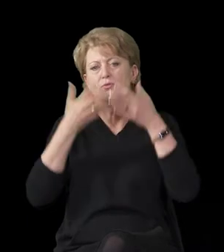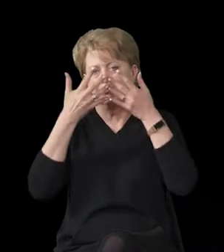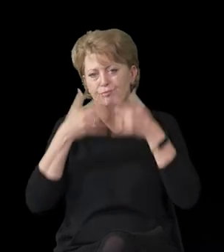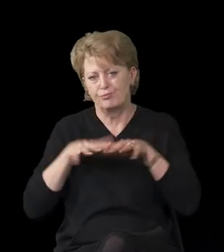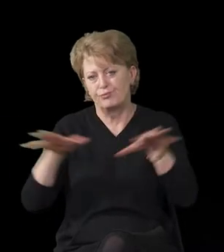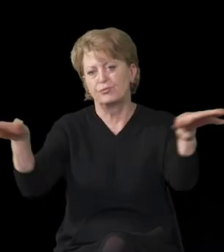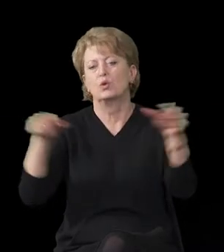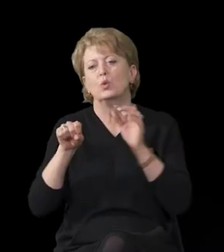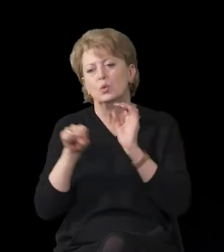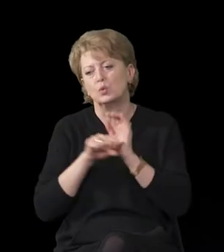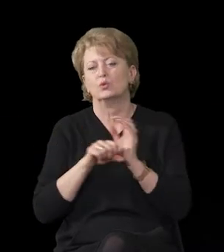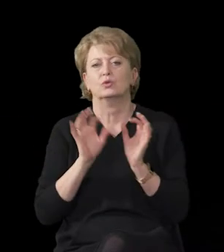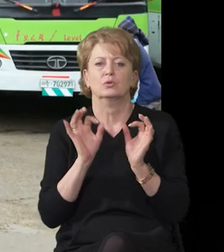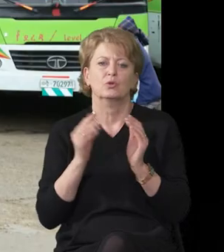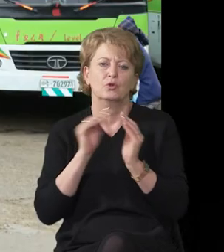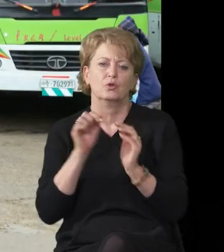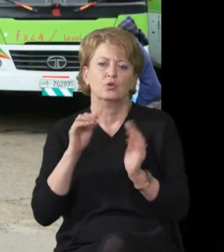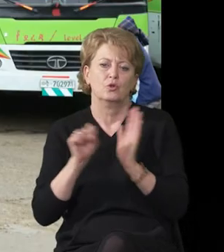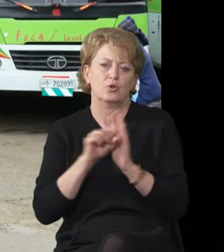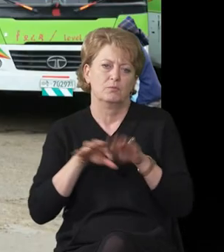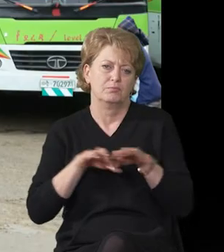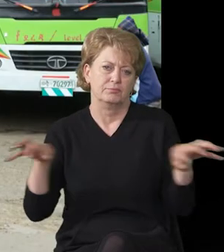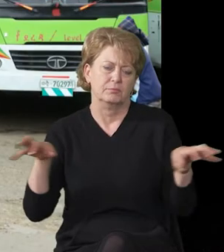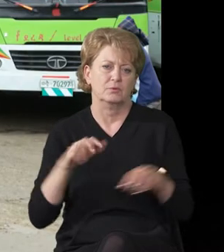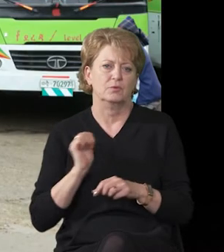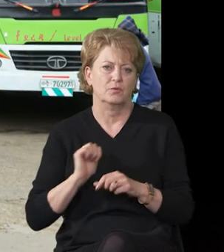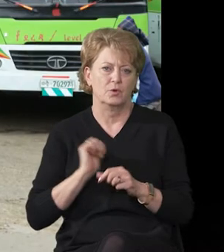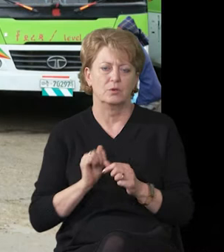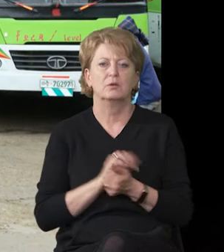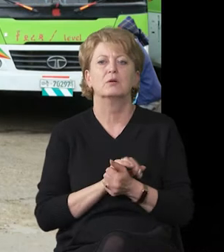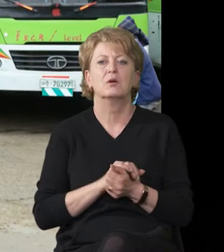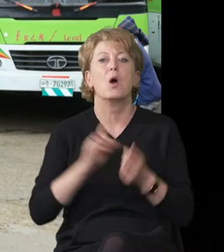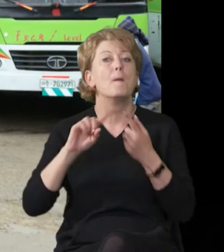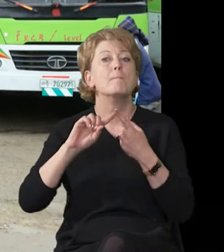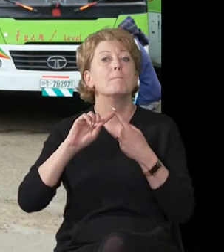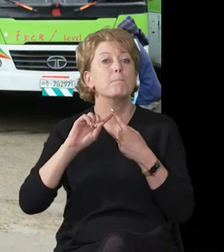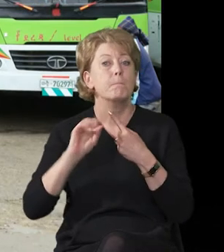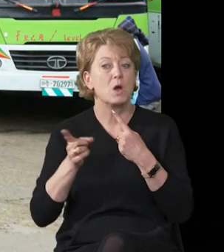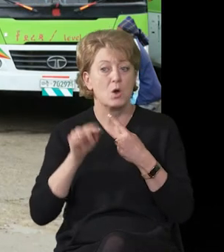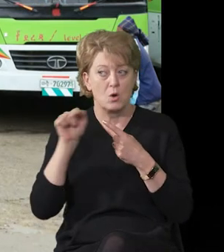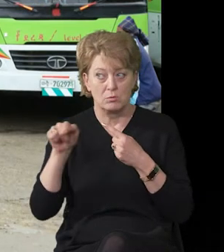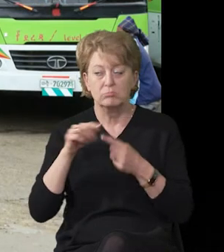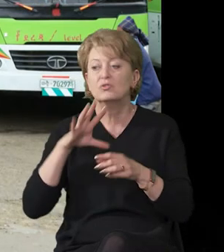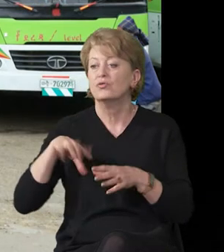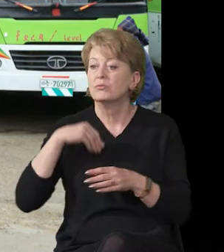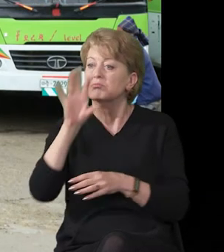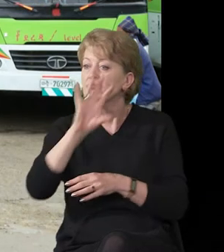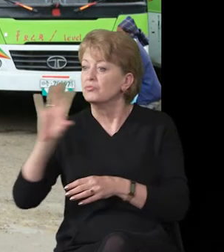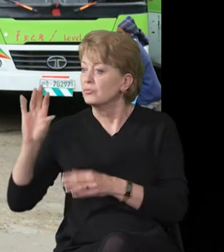aby zakończyć święto. Po Timkat wyjechałem z Addis Abeby. Oczywiście